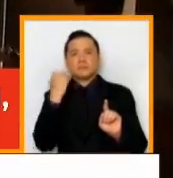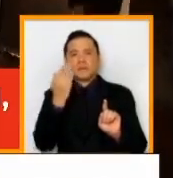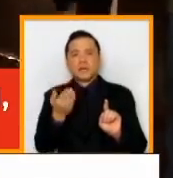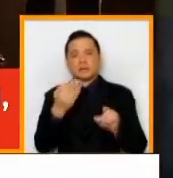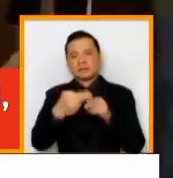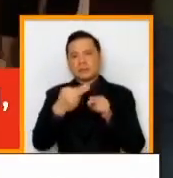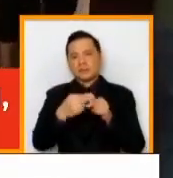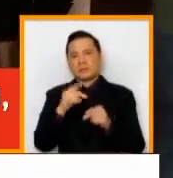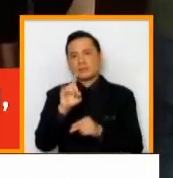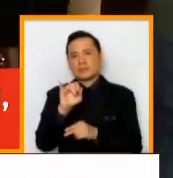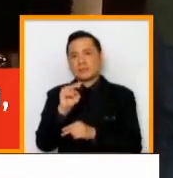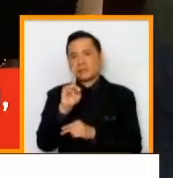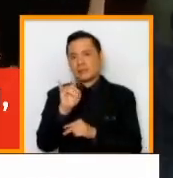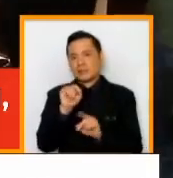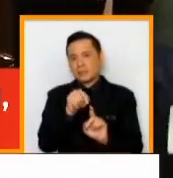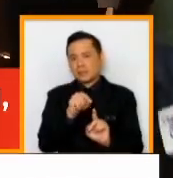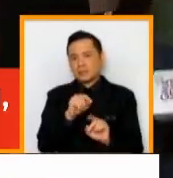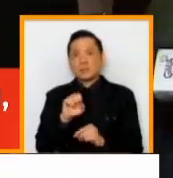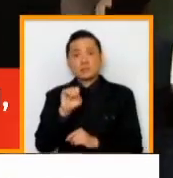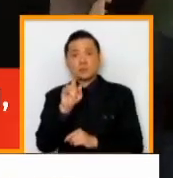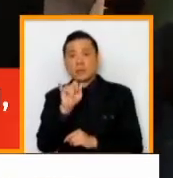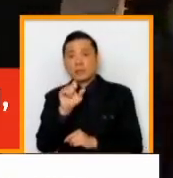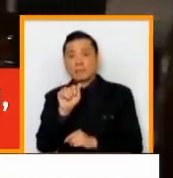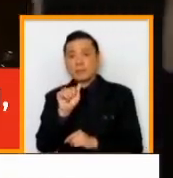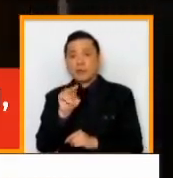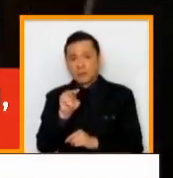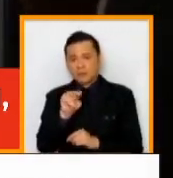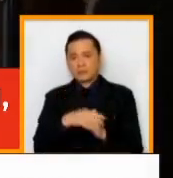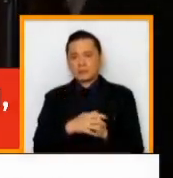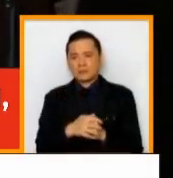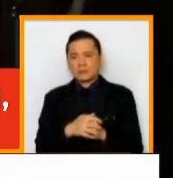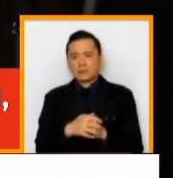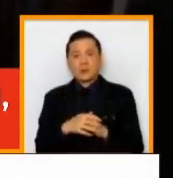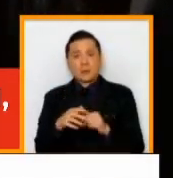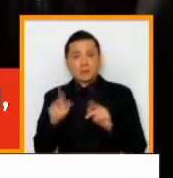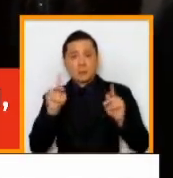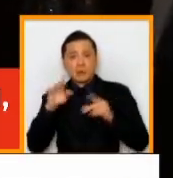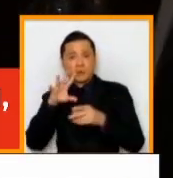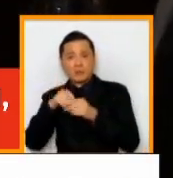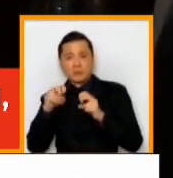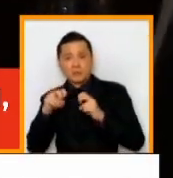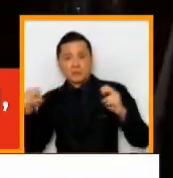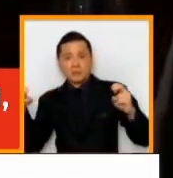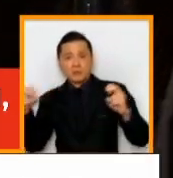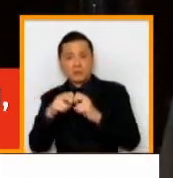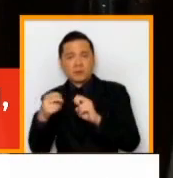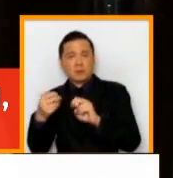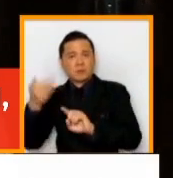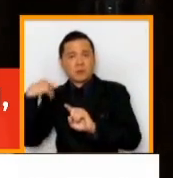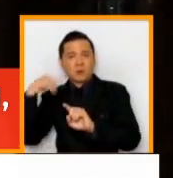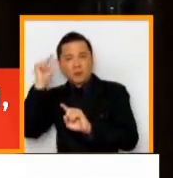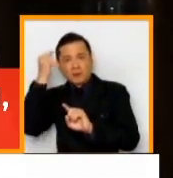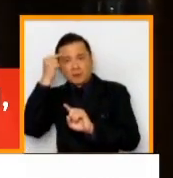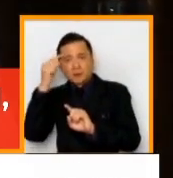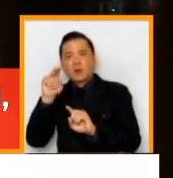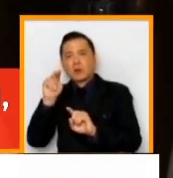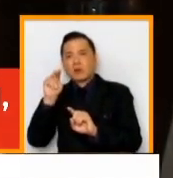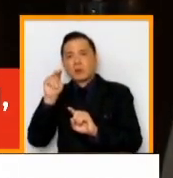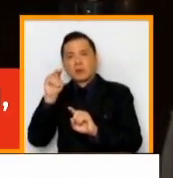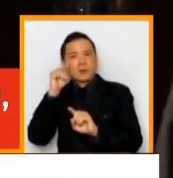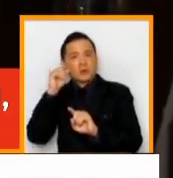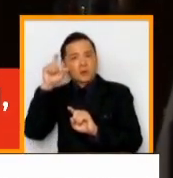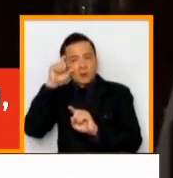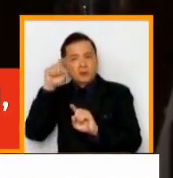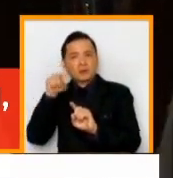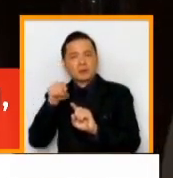ni Soliman mula po sa mga nakasama niya sa gabinete ni dating Pangulong Noynoy Aquino. Nakiramay rin ang DSWD na dati